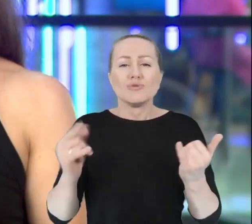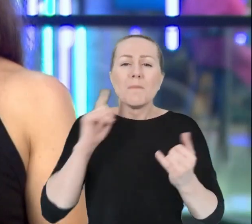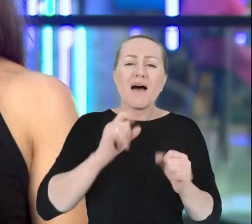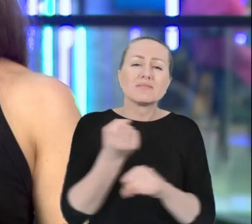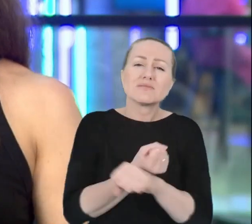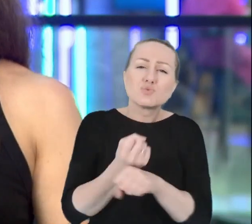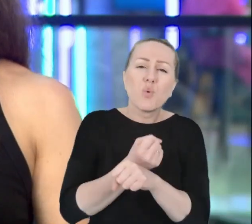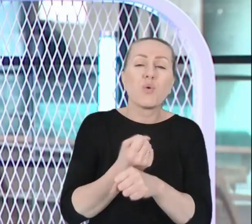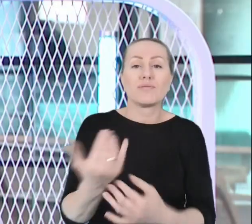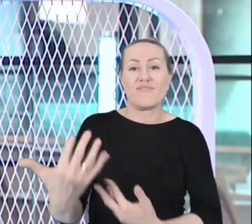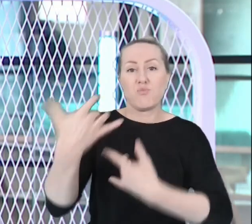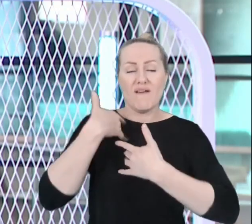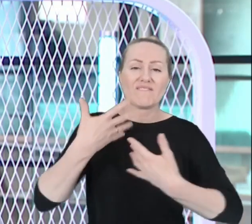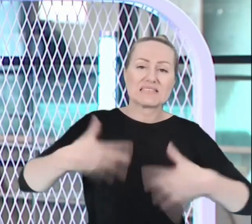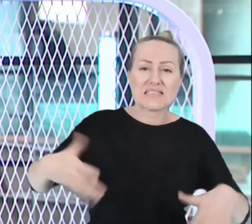i wypalenia.